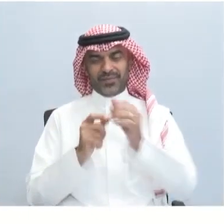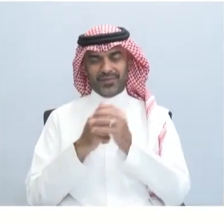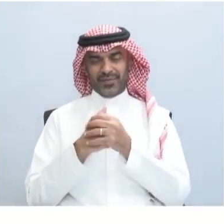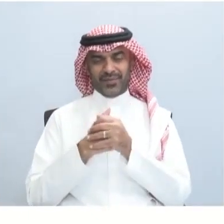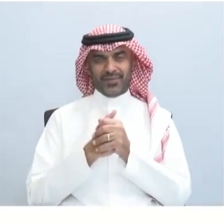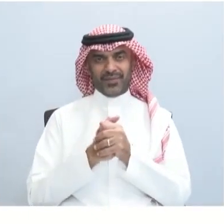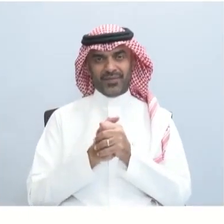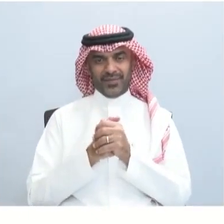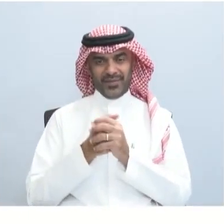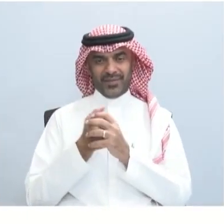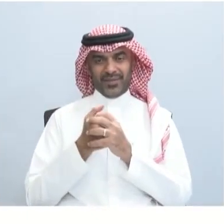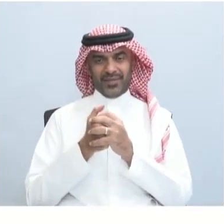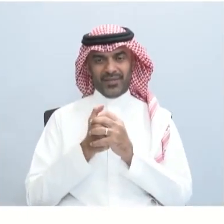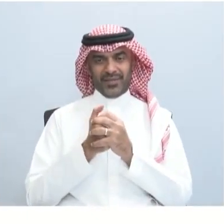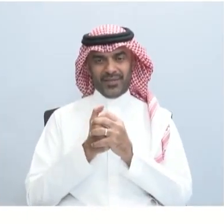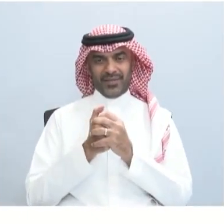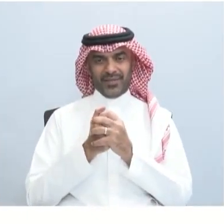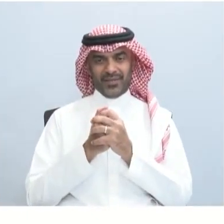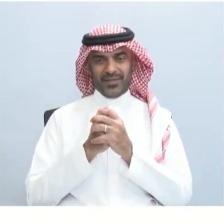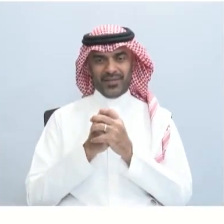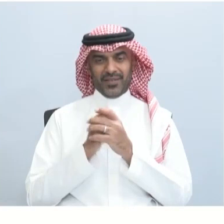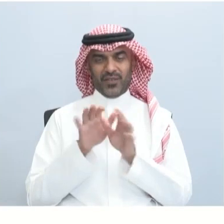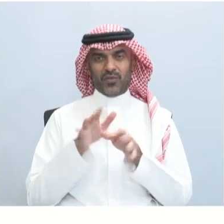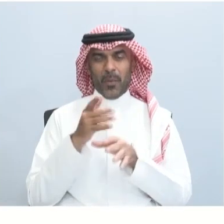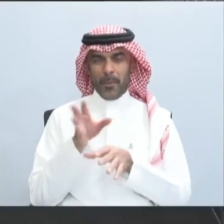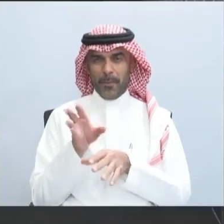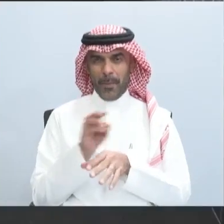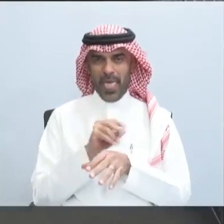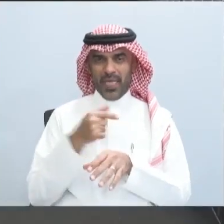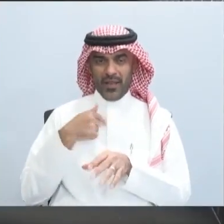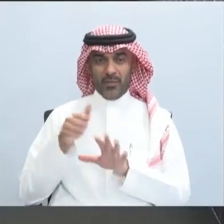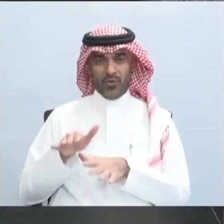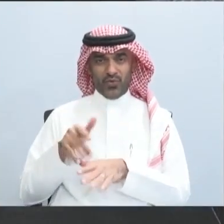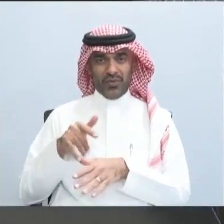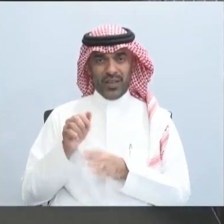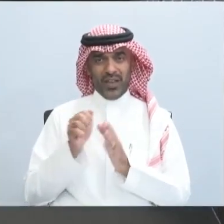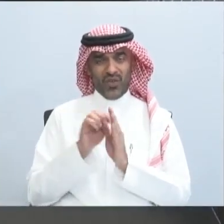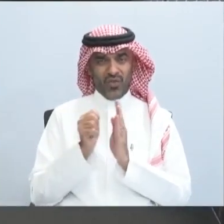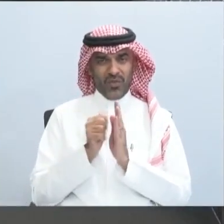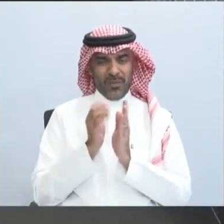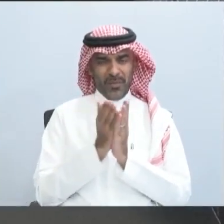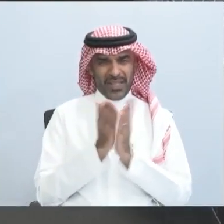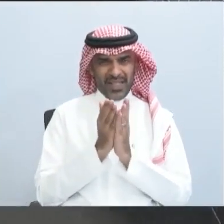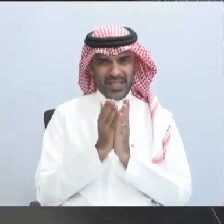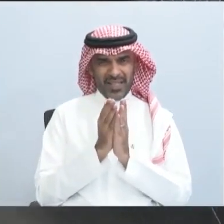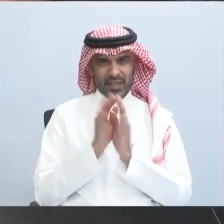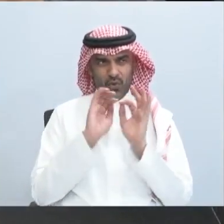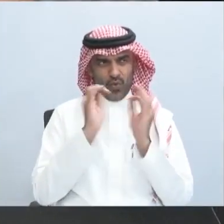لاحظوا ابنائي وبناتي تيت لكم ببعض الادوات الموجوده لدينا في غرفه الصف